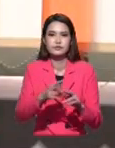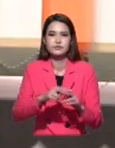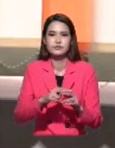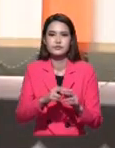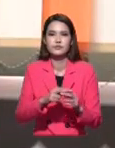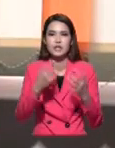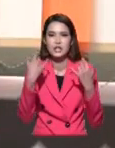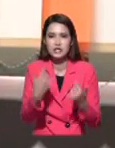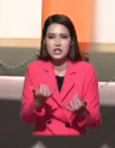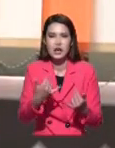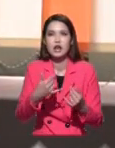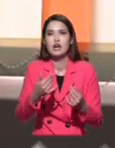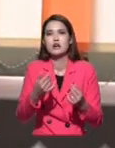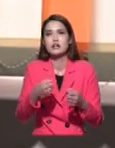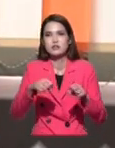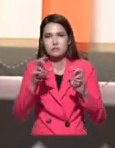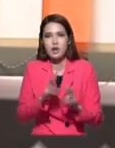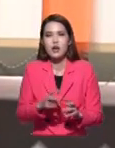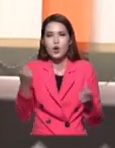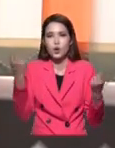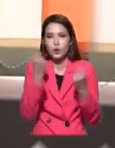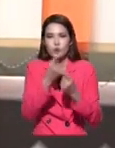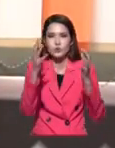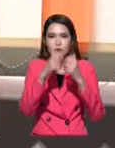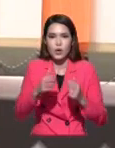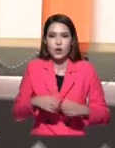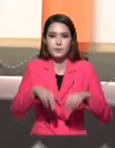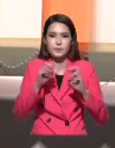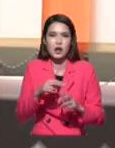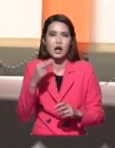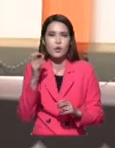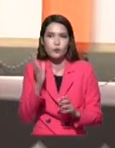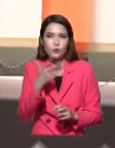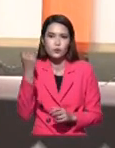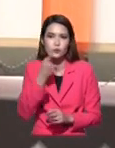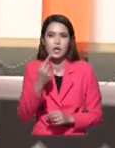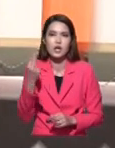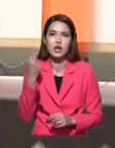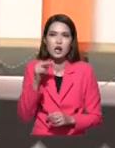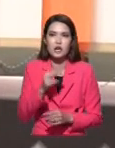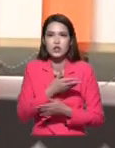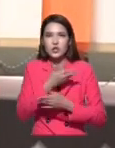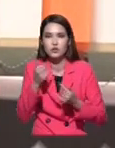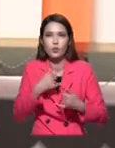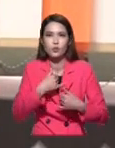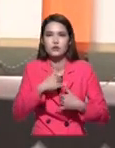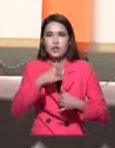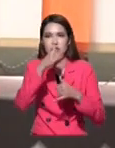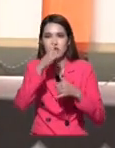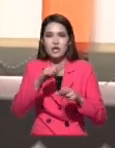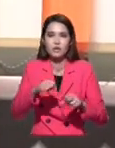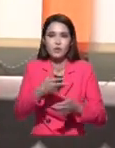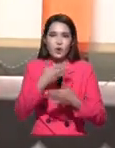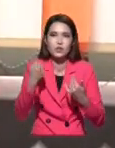Мы сейчас не платим подрядчикам, которые выполняют свою работу некачественно. Но у нас и нет возможности переделывать их работу. Из-за